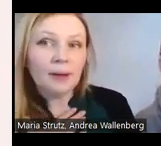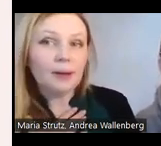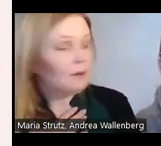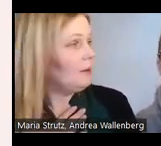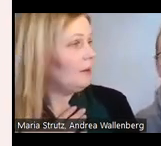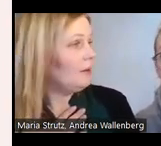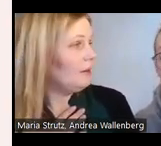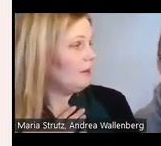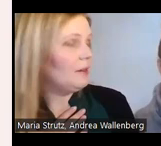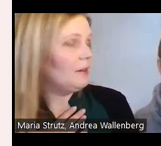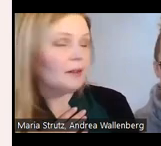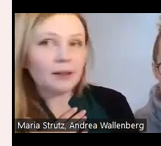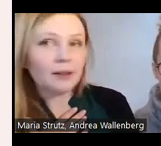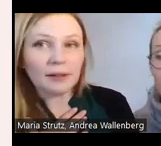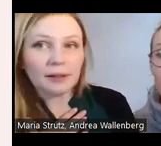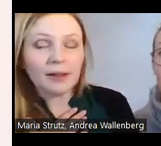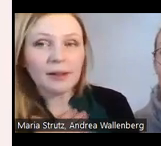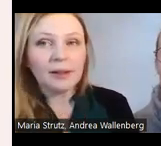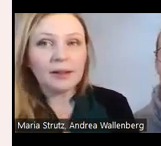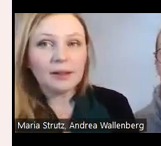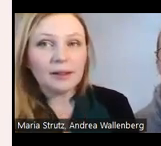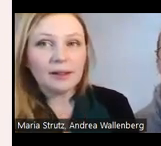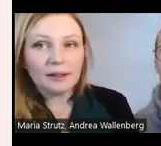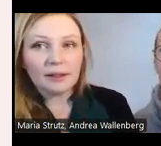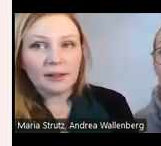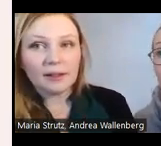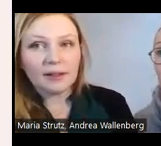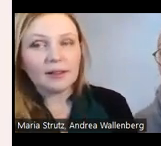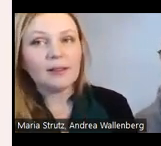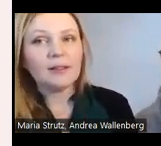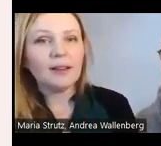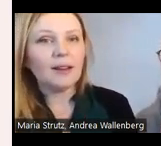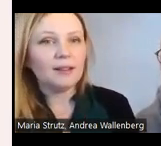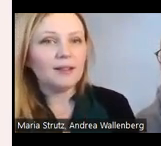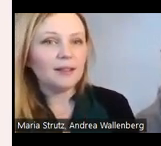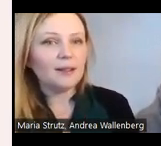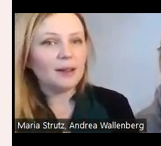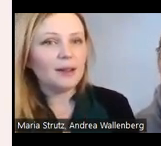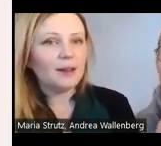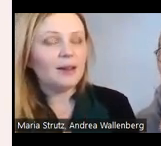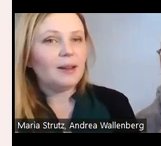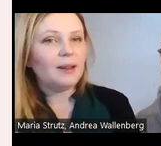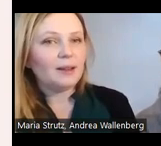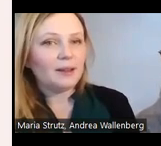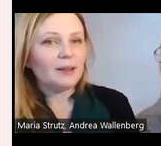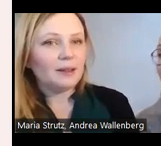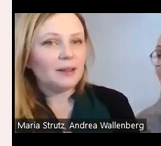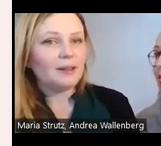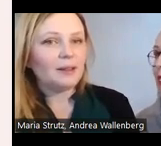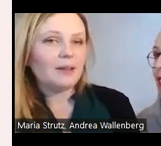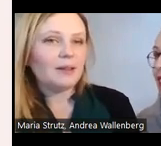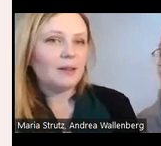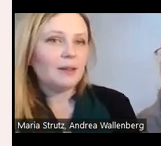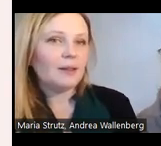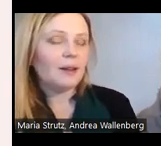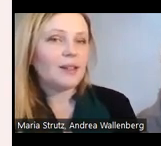eller att kaninen, fast kaninen kanske heter Buse eller något. Och då Busan. Och då kanske det är ett annat